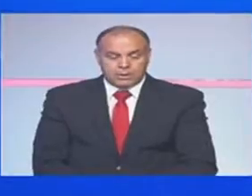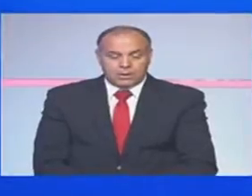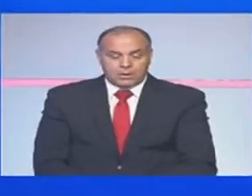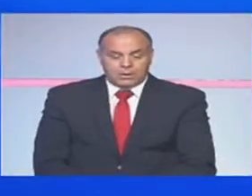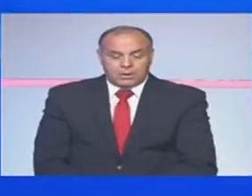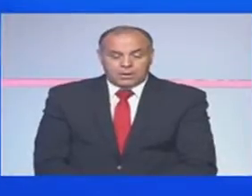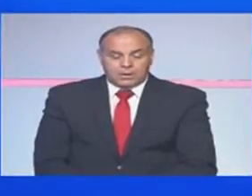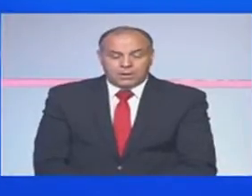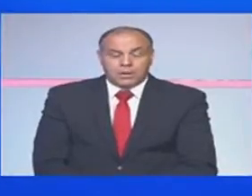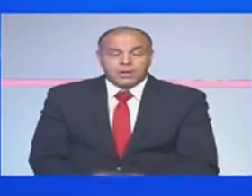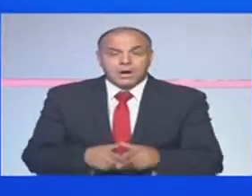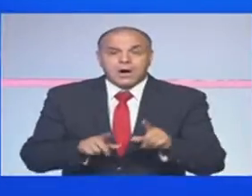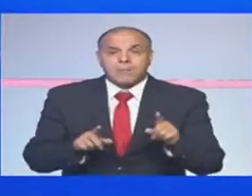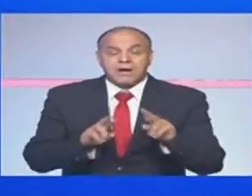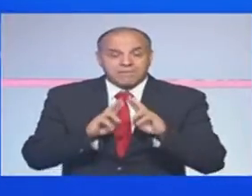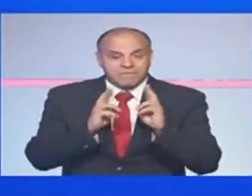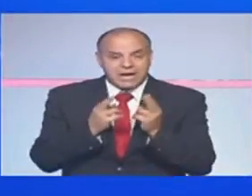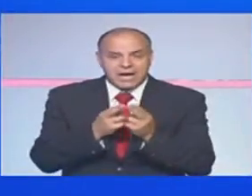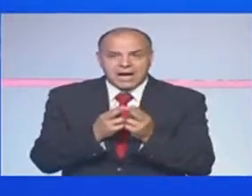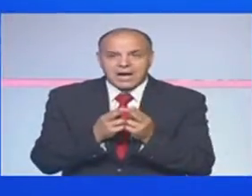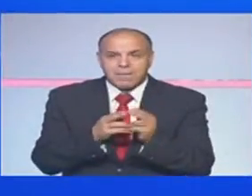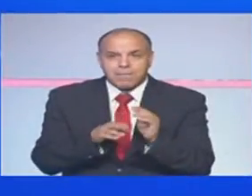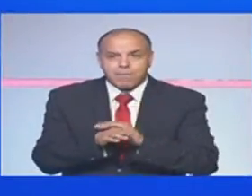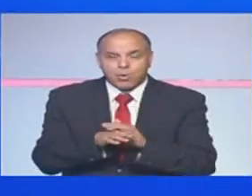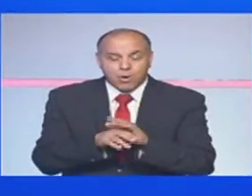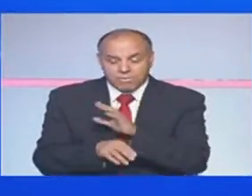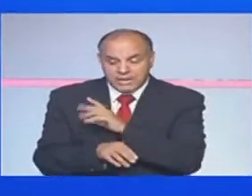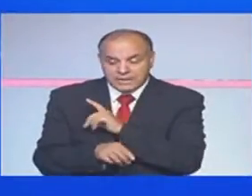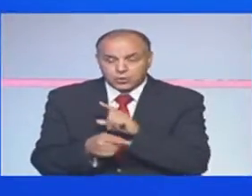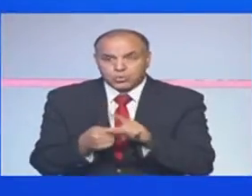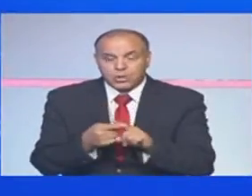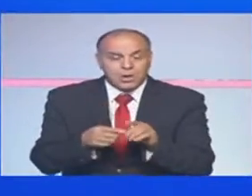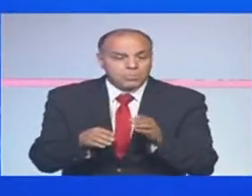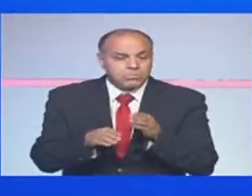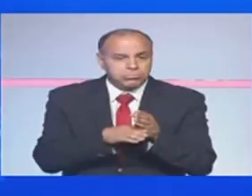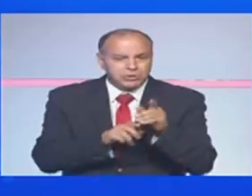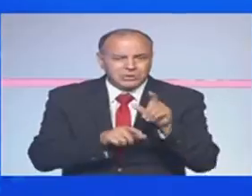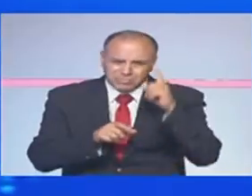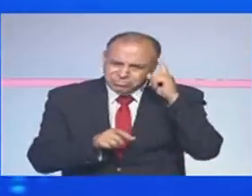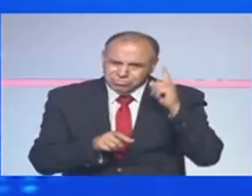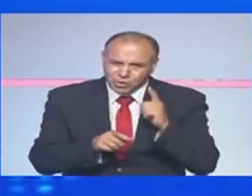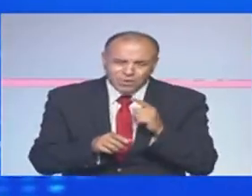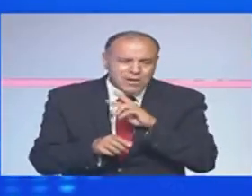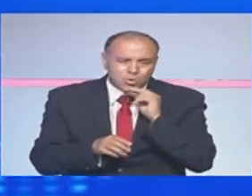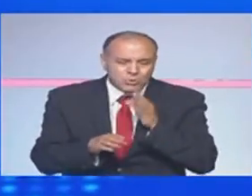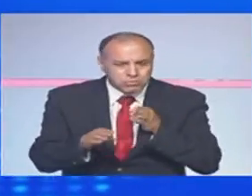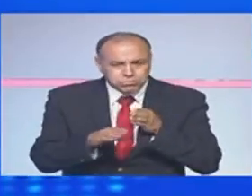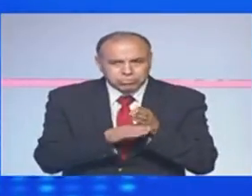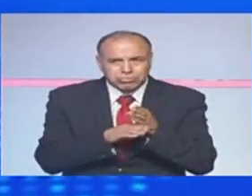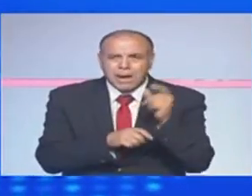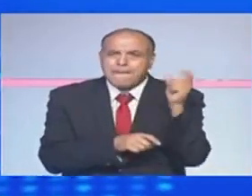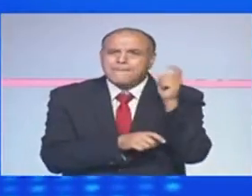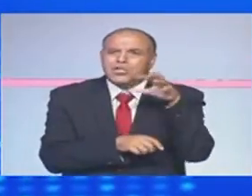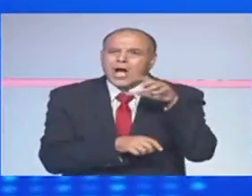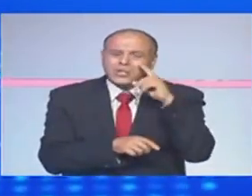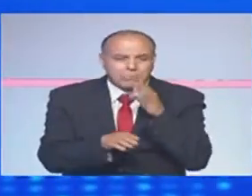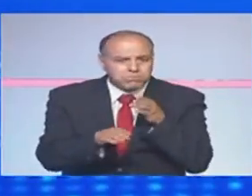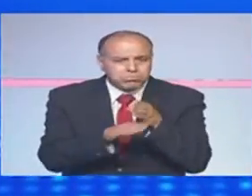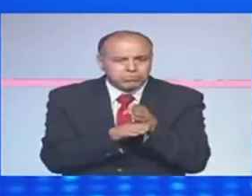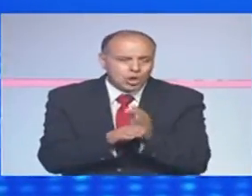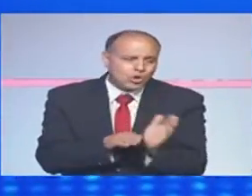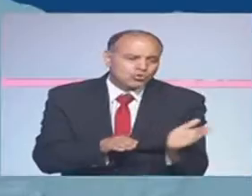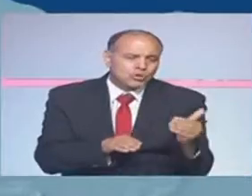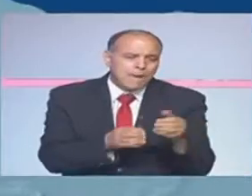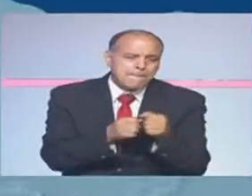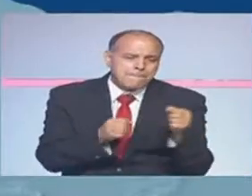في اخبار العالم وفي الشان الفلسطيني اقتحم مستوطنون اليوم ساحات المسجد الاقصى من جهه